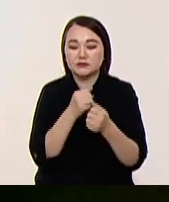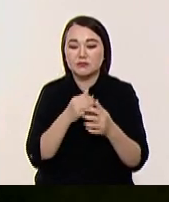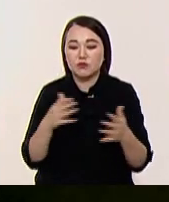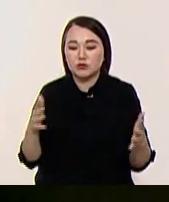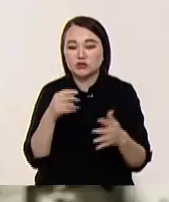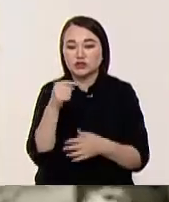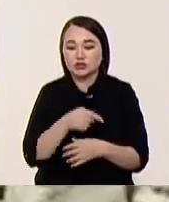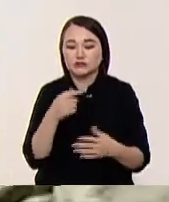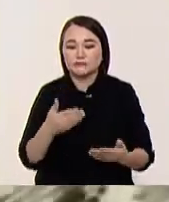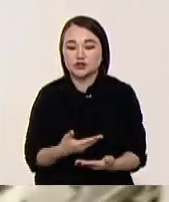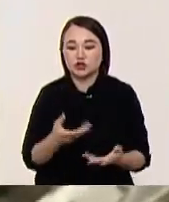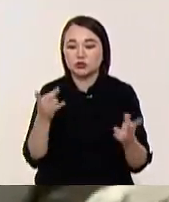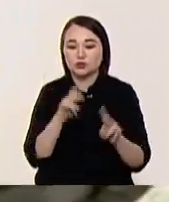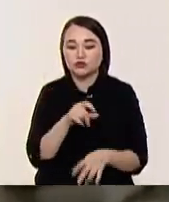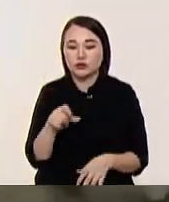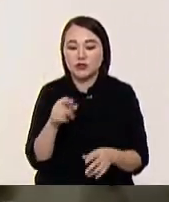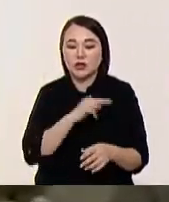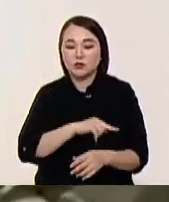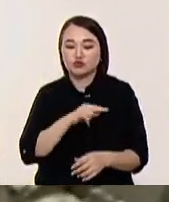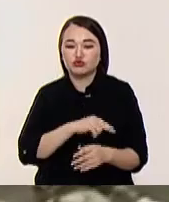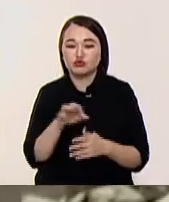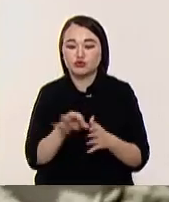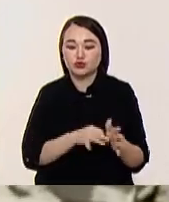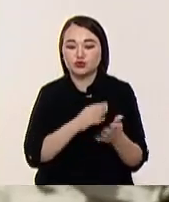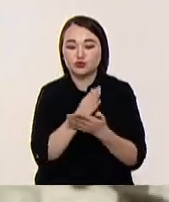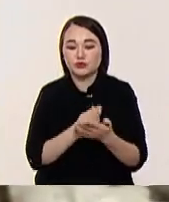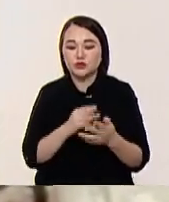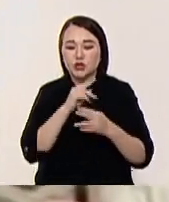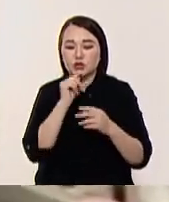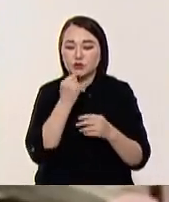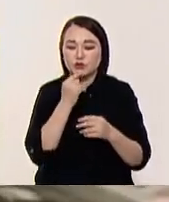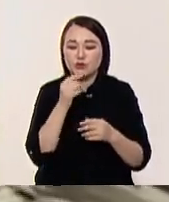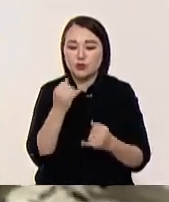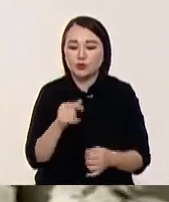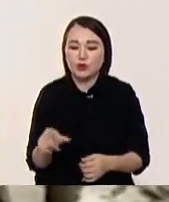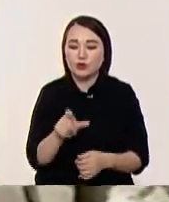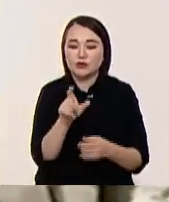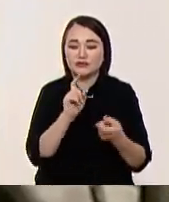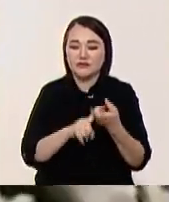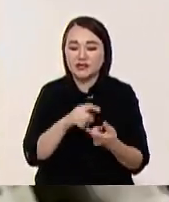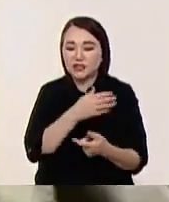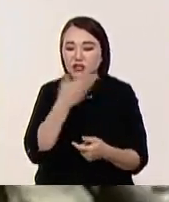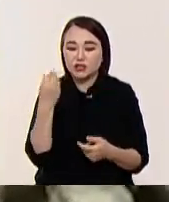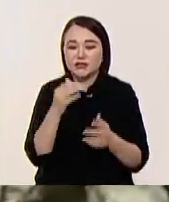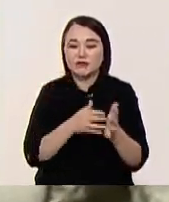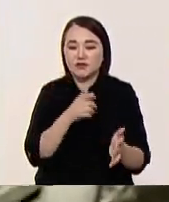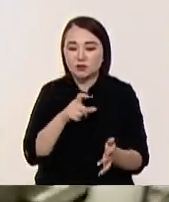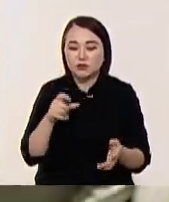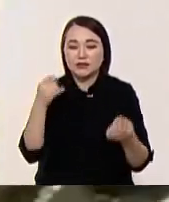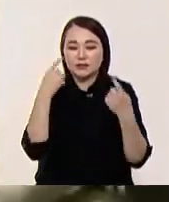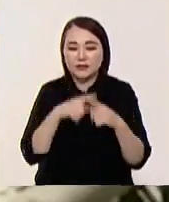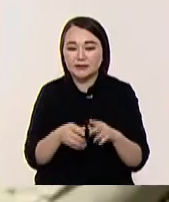выживших, сообщает местный Минздрав. Работу экстренных служб затрудняют плохие дороги, перебои со связью, нехватка людей и